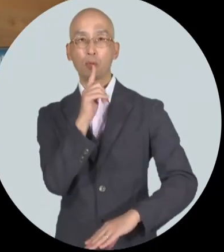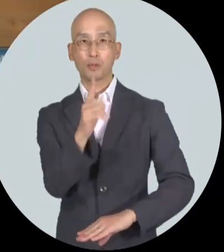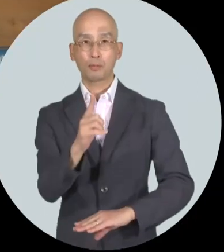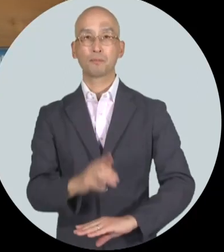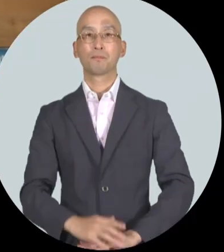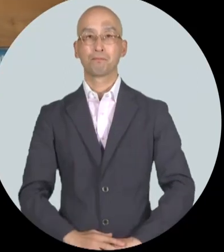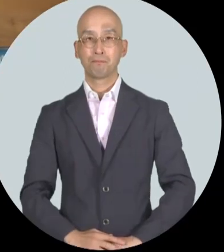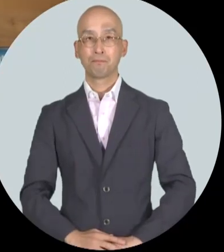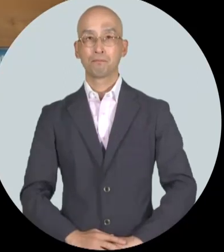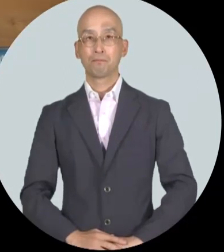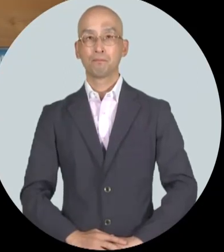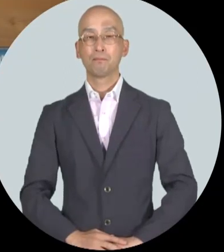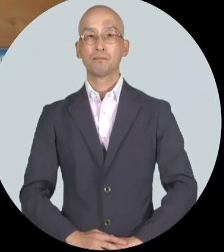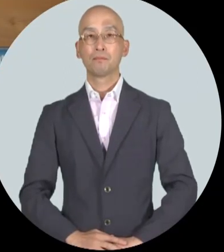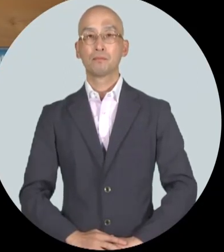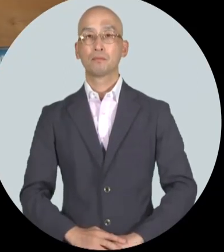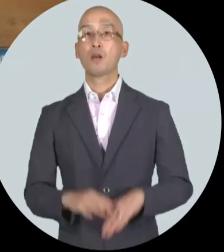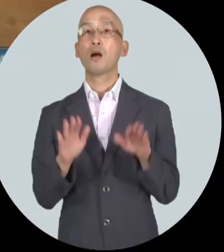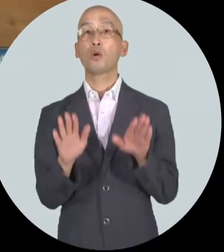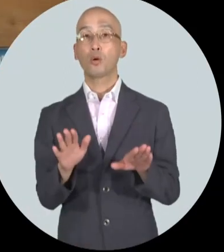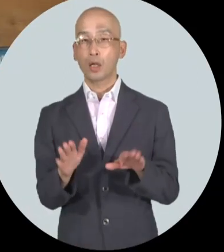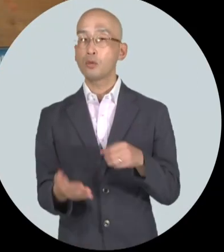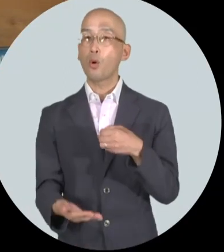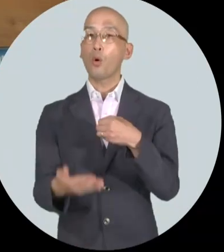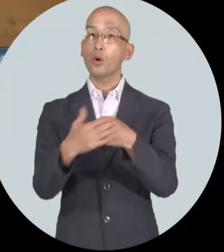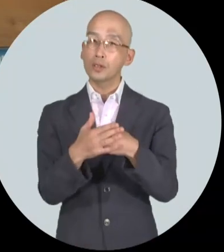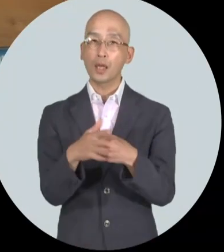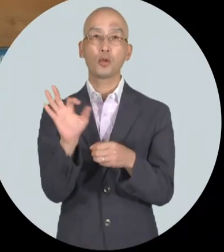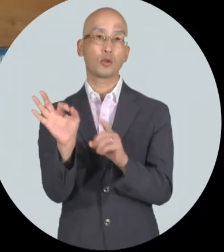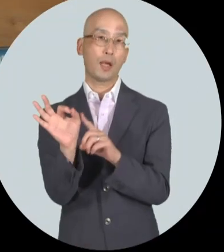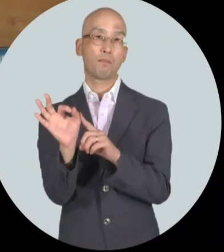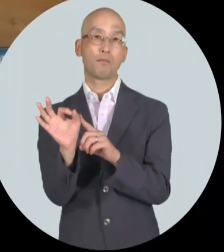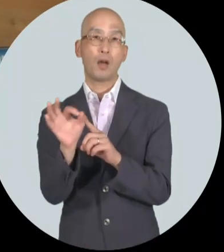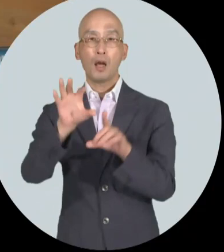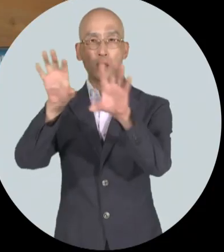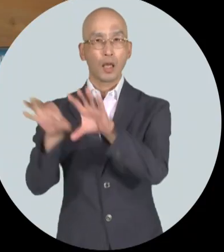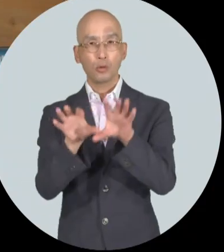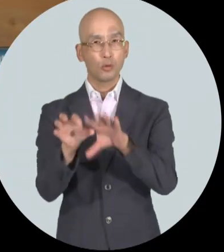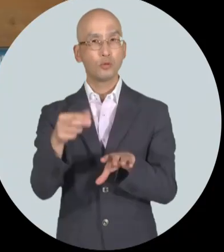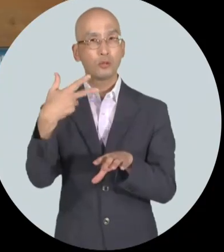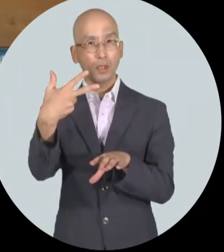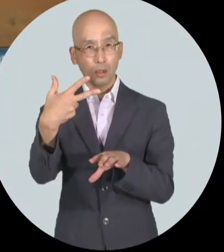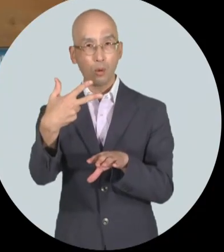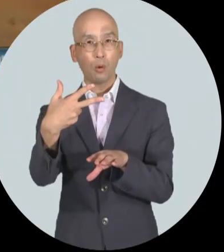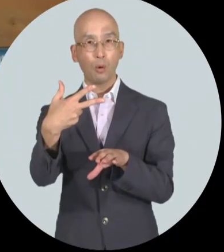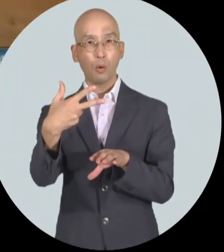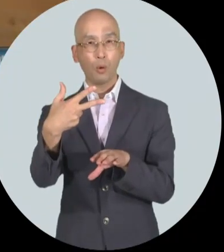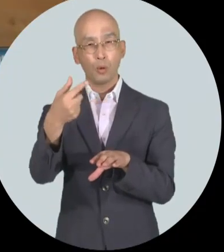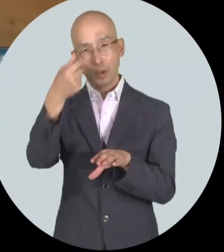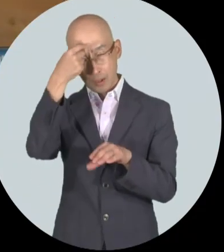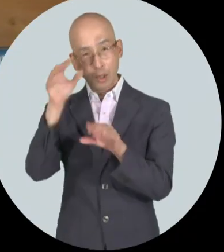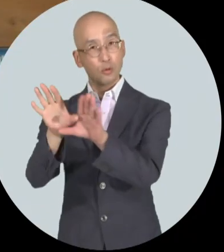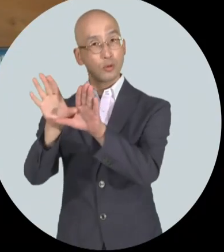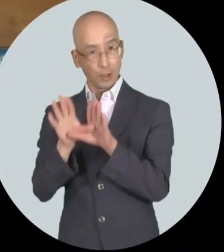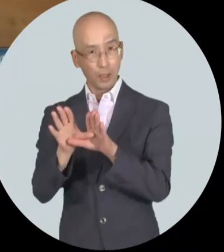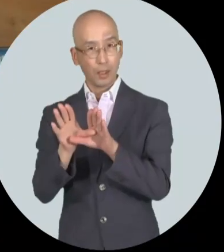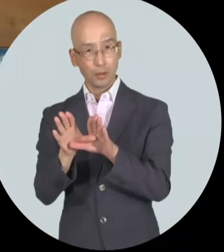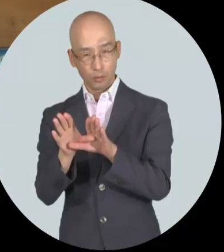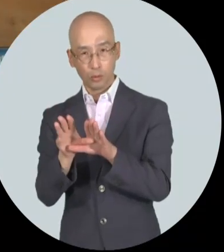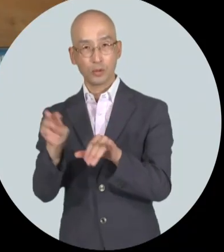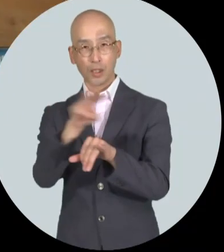げたいと思います。今回の補正予算では、台風7号被害にかかる災害復